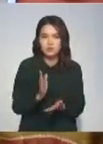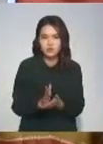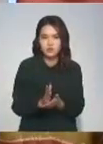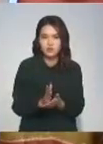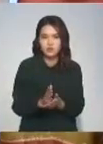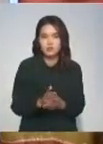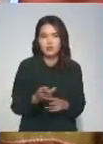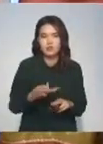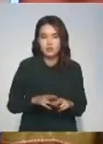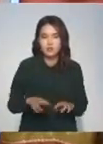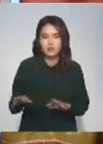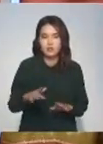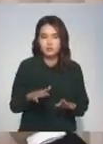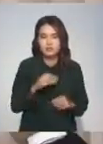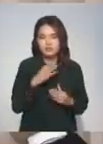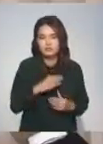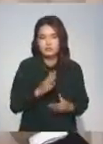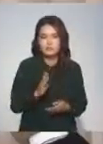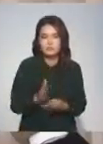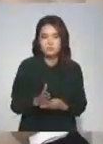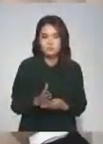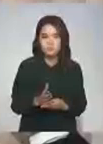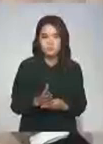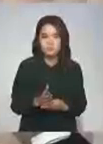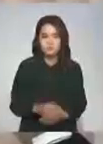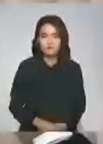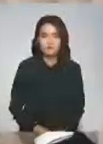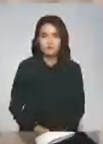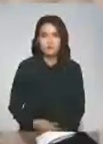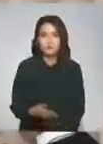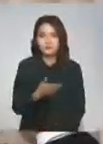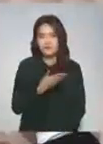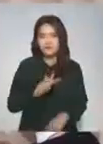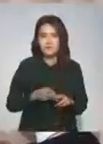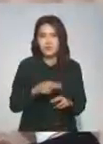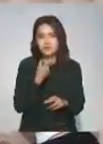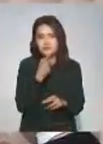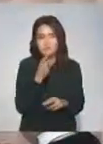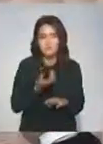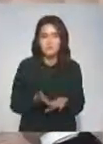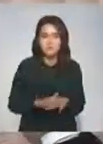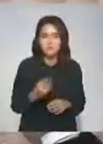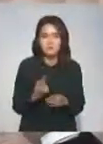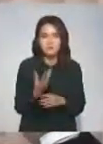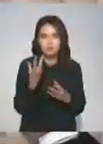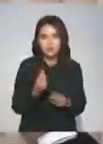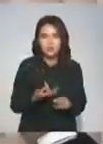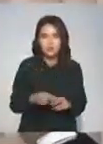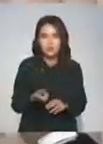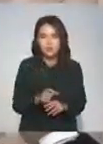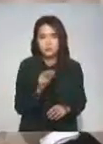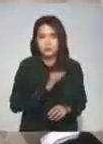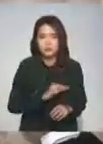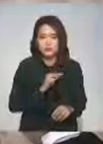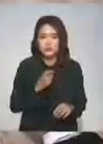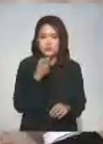Арасын шымылдық қана бөліп тұр. Нам здесь неудобно. Бізге бұл жер ыңғайсыз. Бірінші сынып үшін өте қиын. Көрші сыныппен